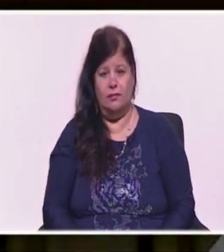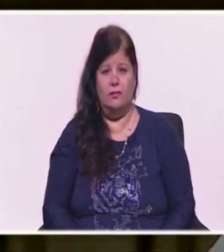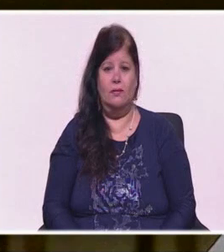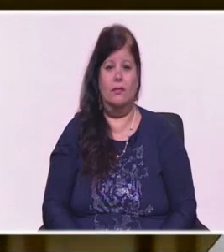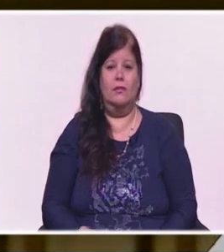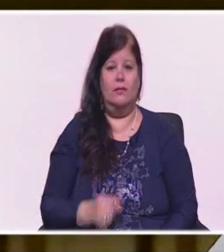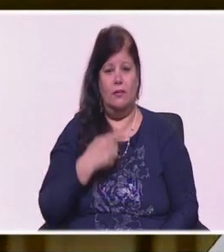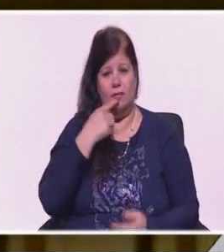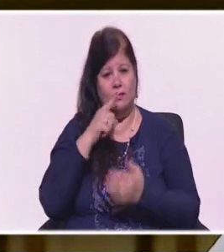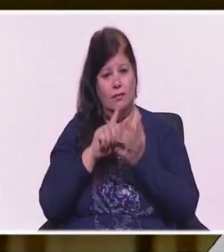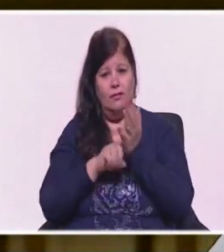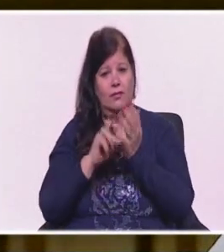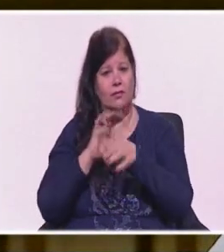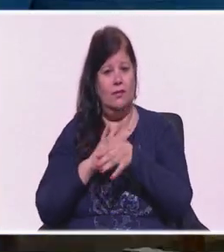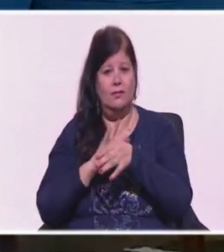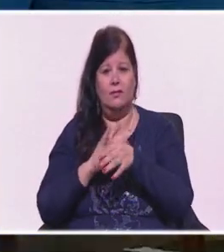بقى الحقيقة حسيتي بإيه؟